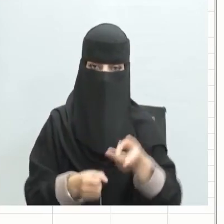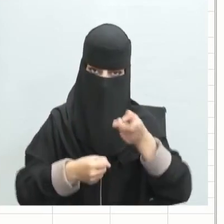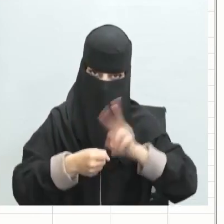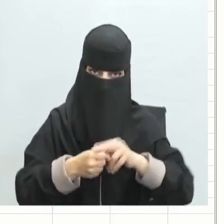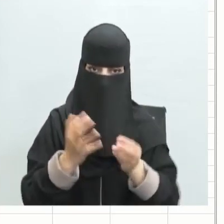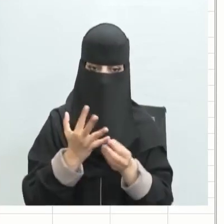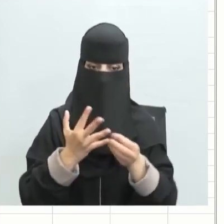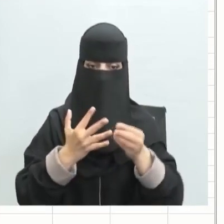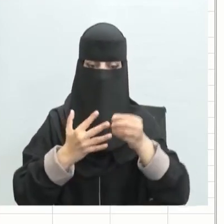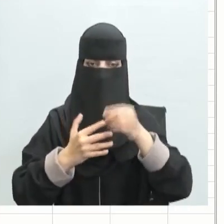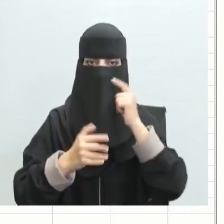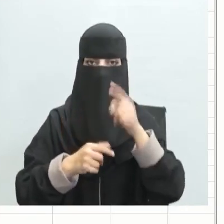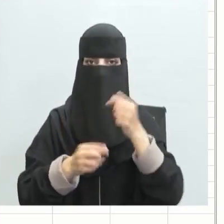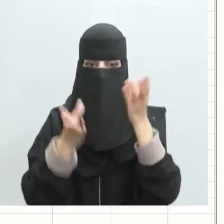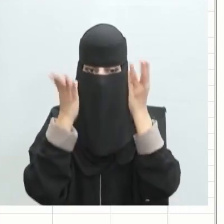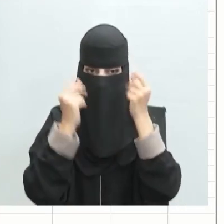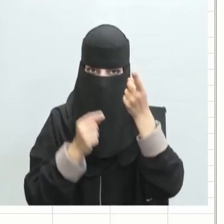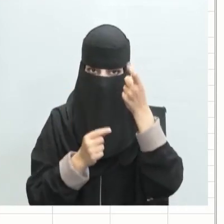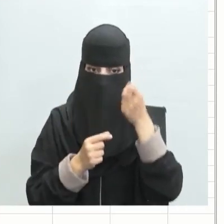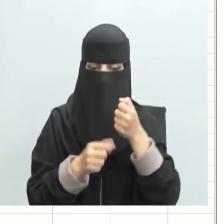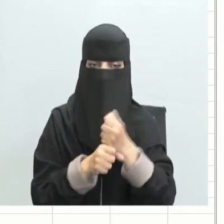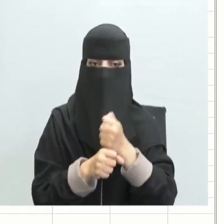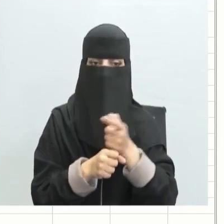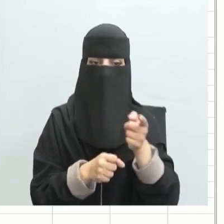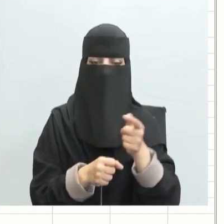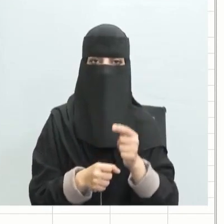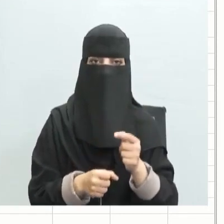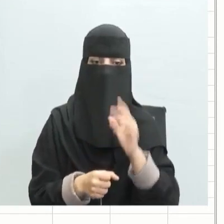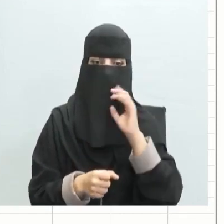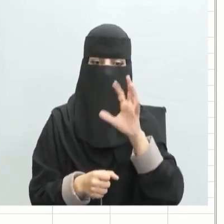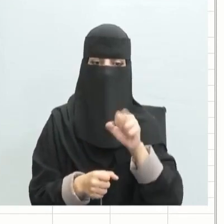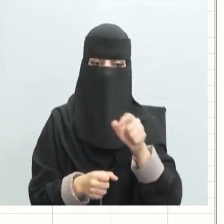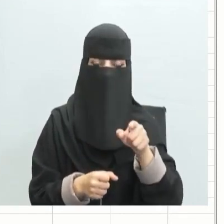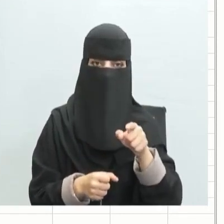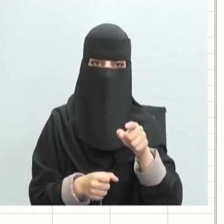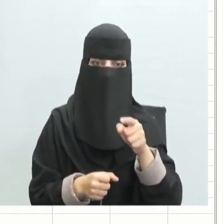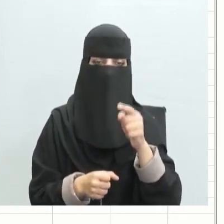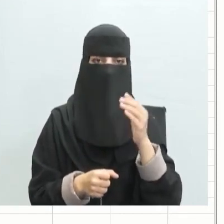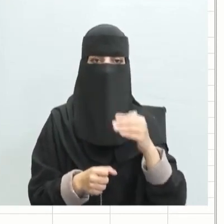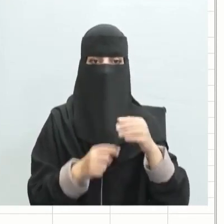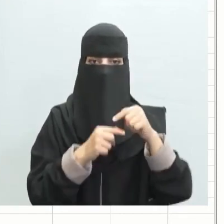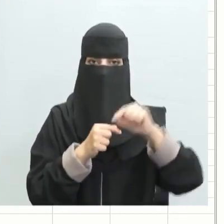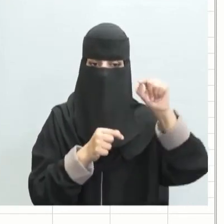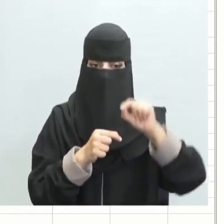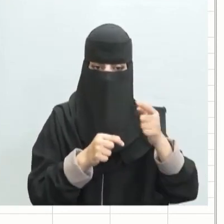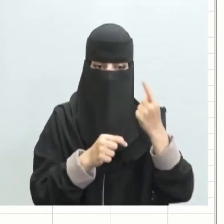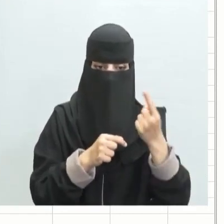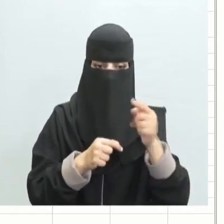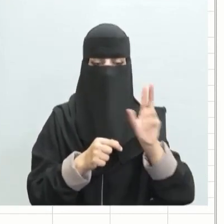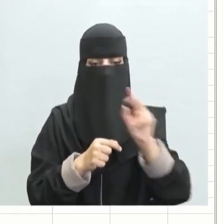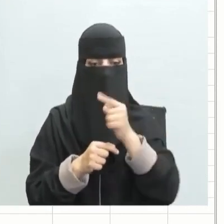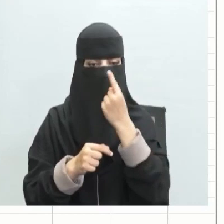الخطوات مع بعض بالنسبه ل بالنسبه ل مثلا لو كان طول الضلع واحد حيكون طول الوتر